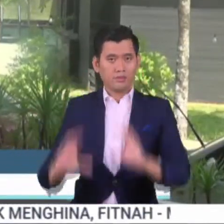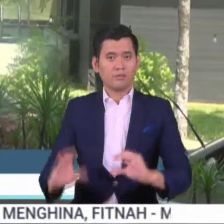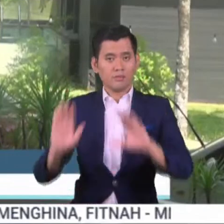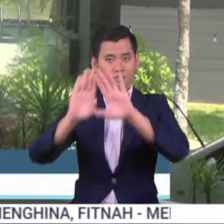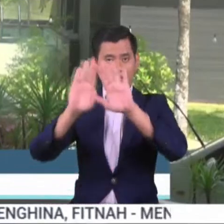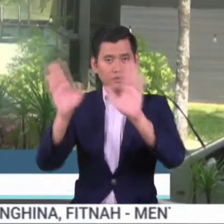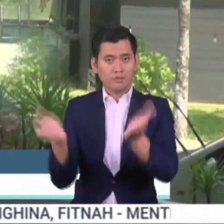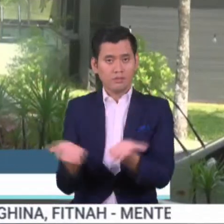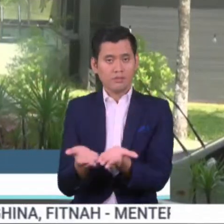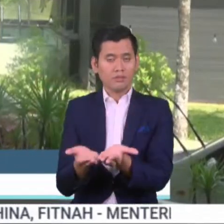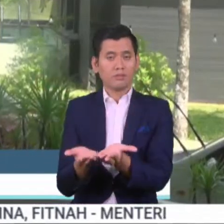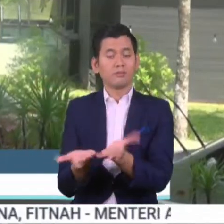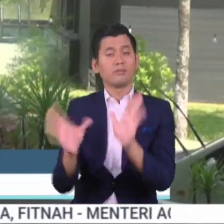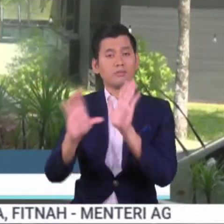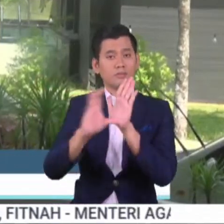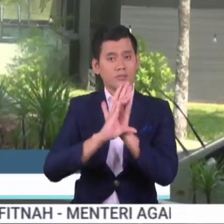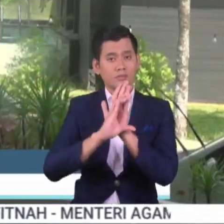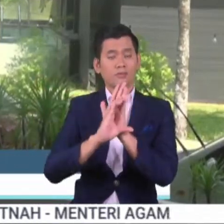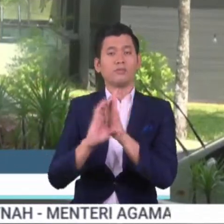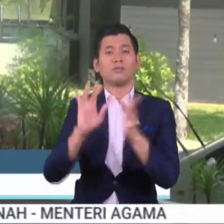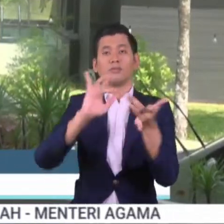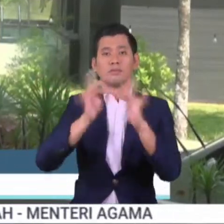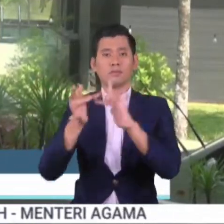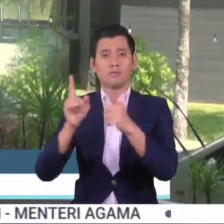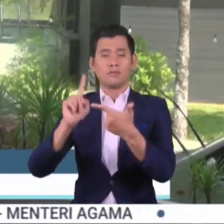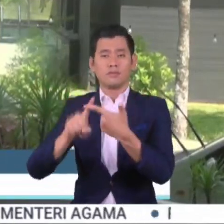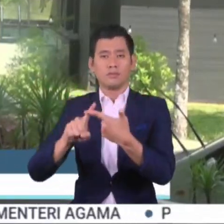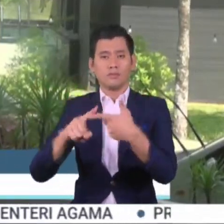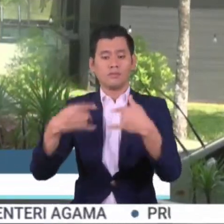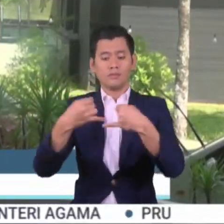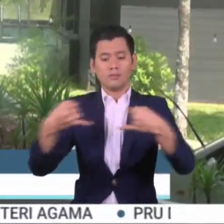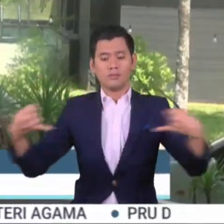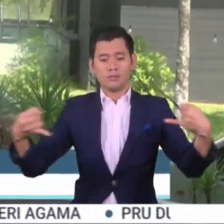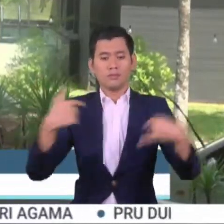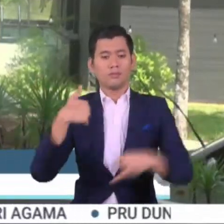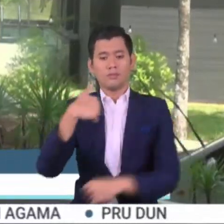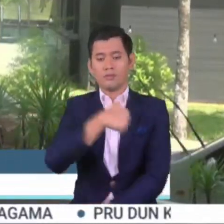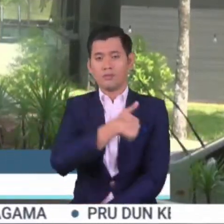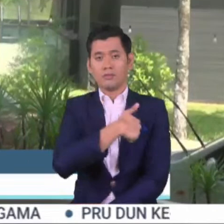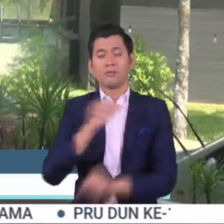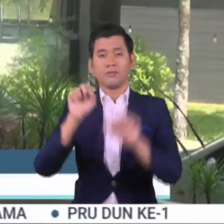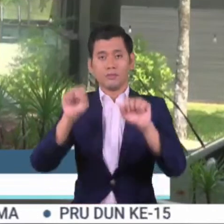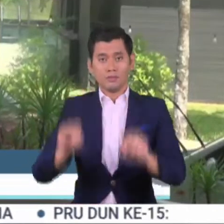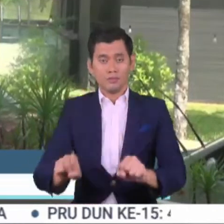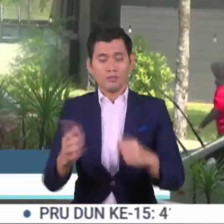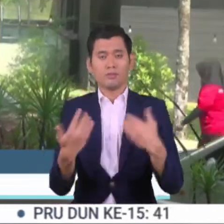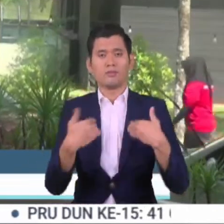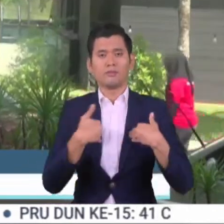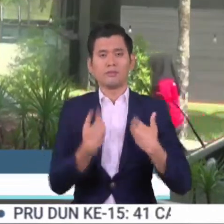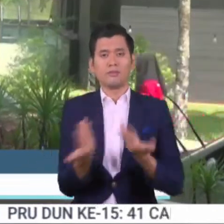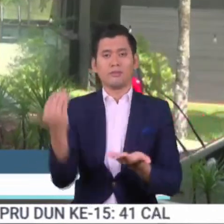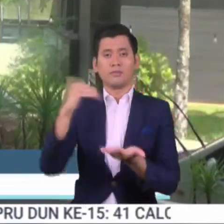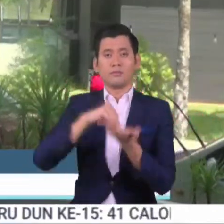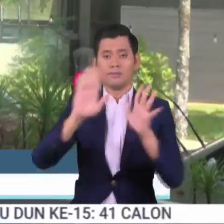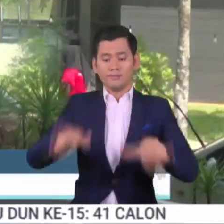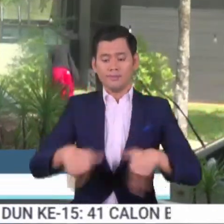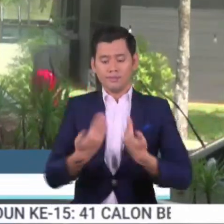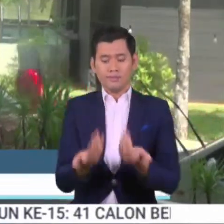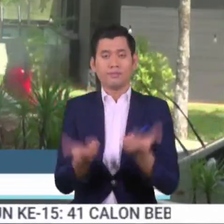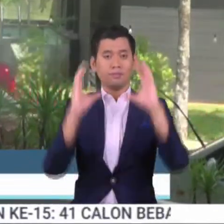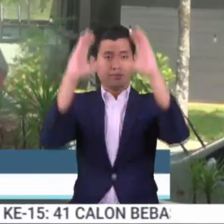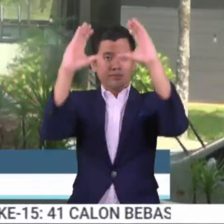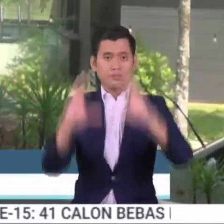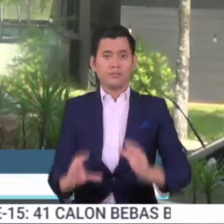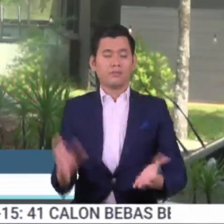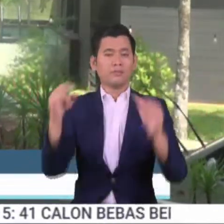maksudnya dalam internet, Shopee apa semua ni, sebab kami nak interupkan lagi macam mana produk ni nak masuk ke dalam